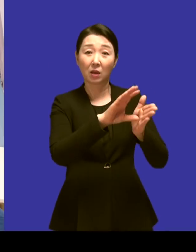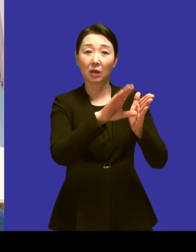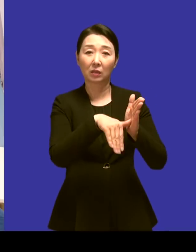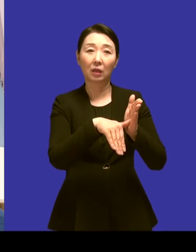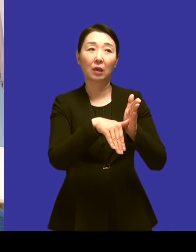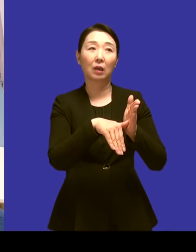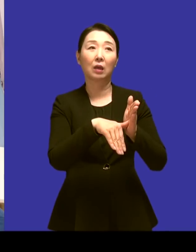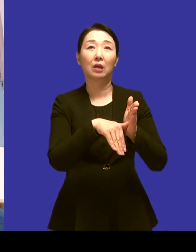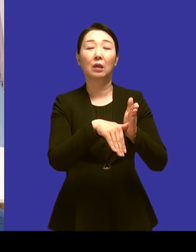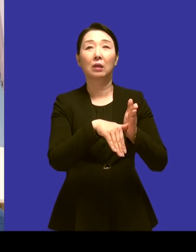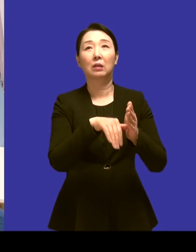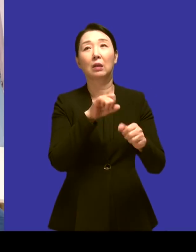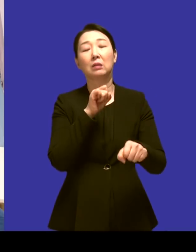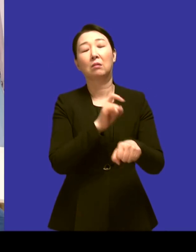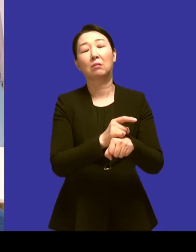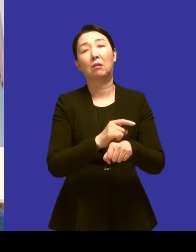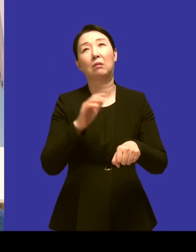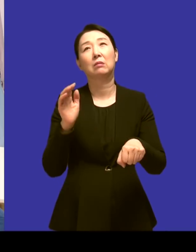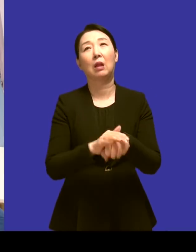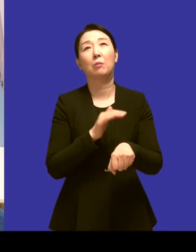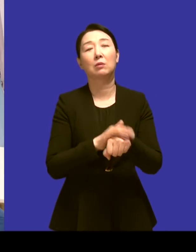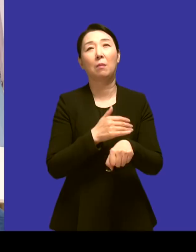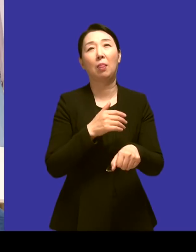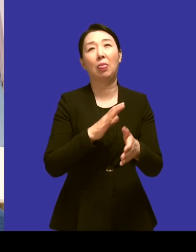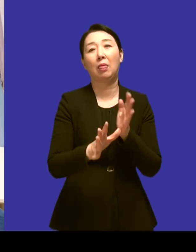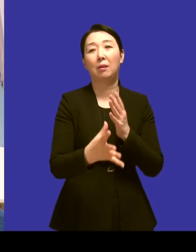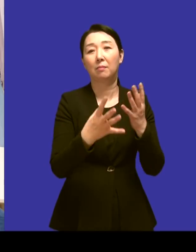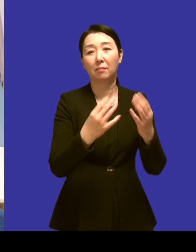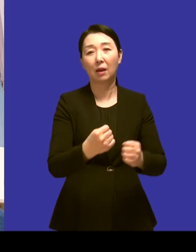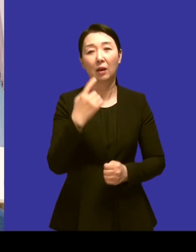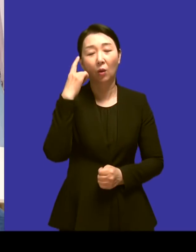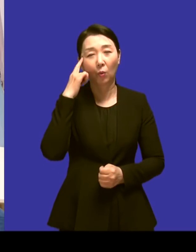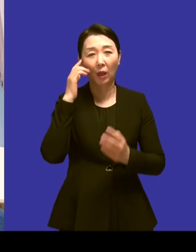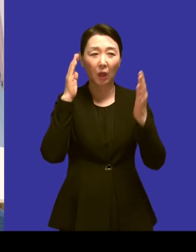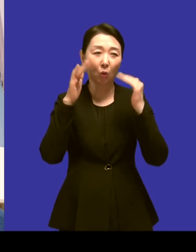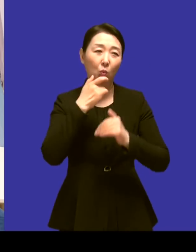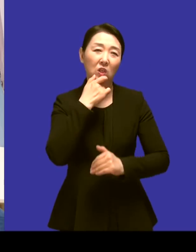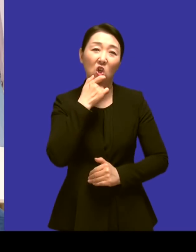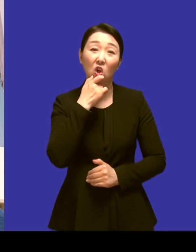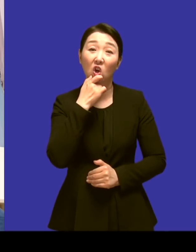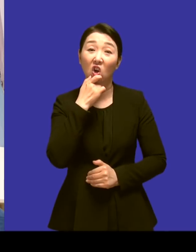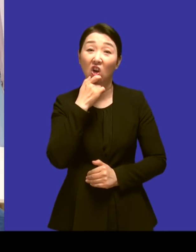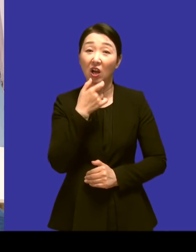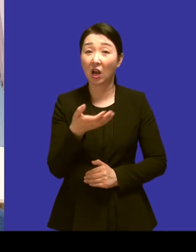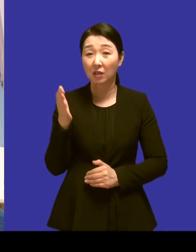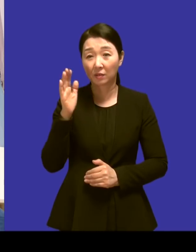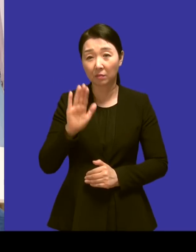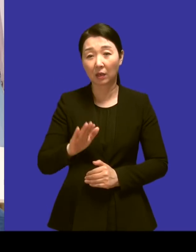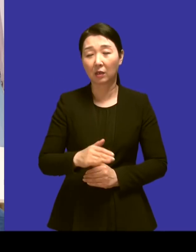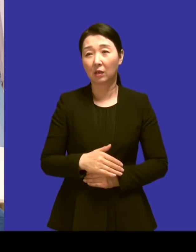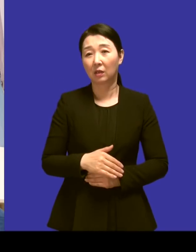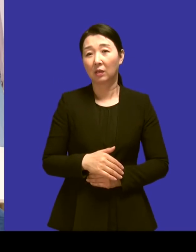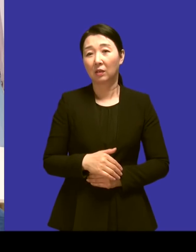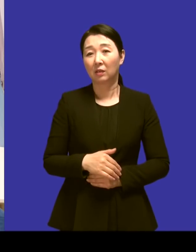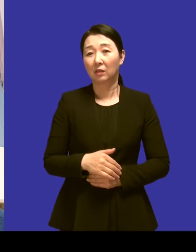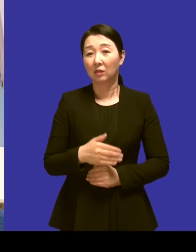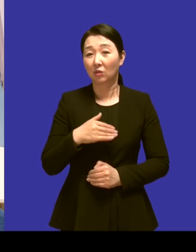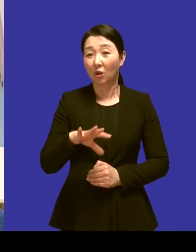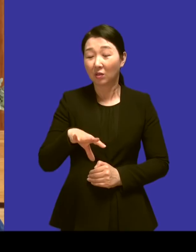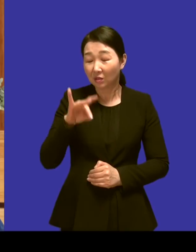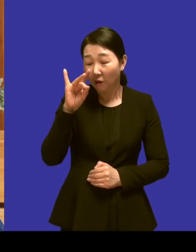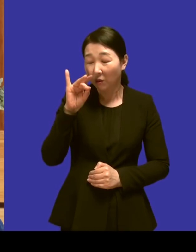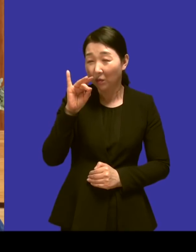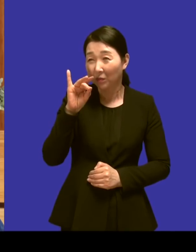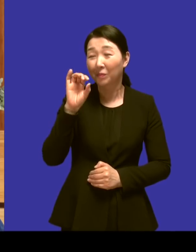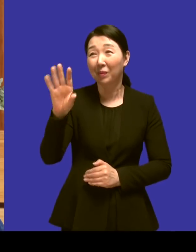어긋나기 시작했던 것 같아요. 원래도 공부를 이제 잘 못하고 안 하려고 했던 성격이 있었지만 네. 이거 저 처음 얘기하고